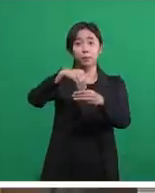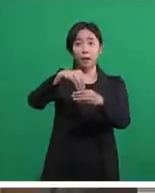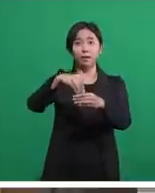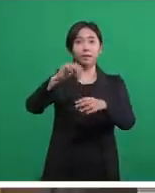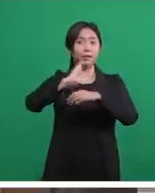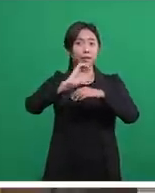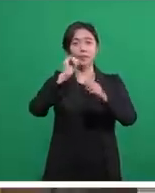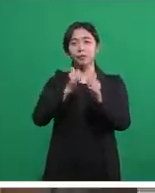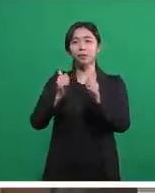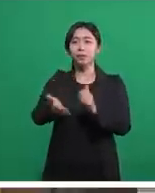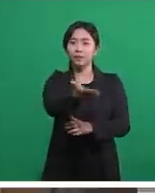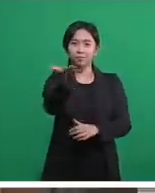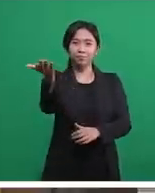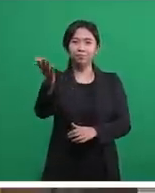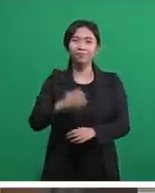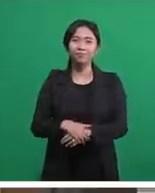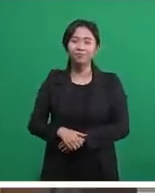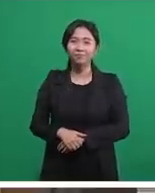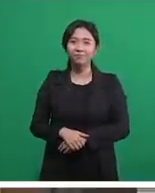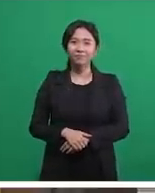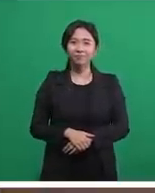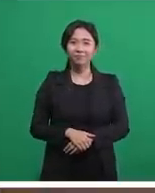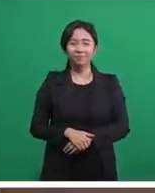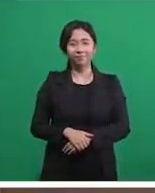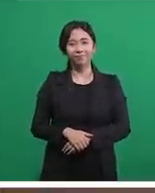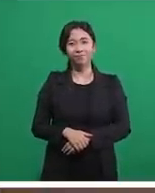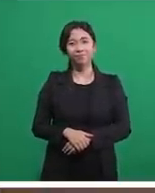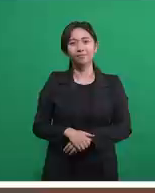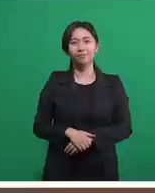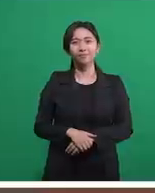rekening gereja saudara masing-masing.